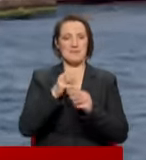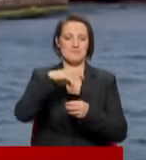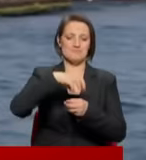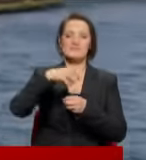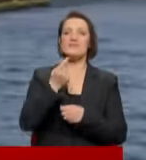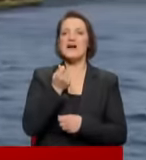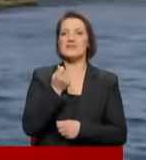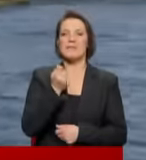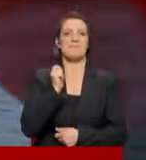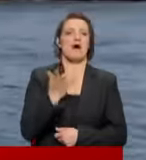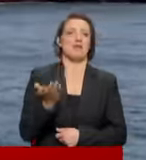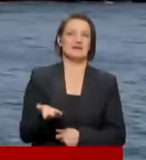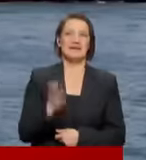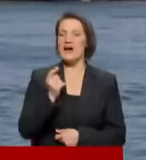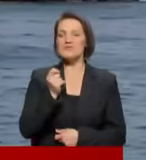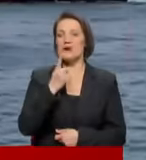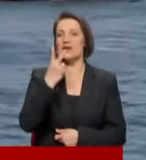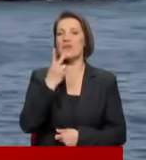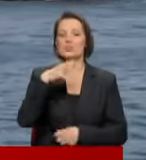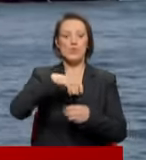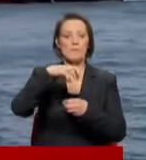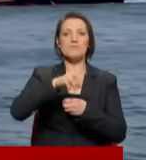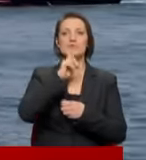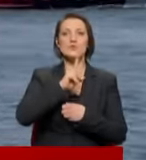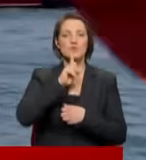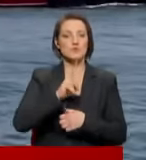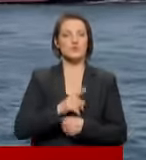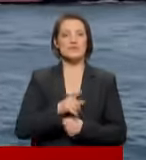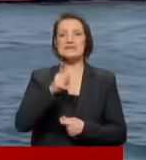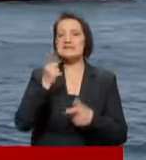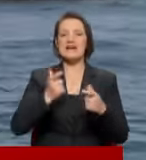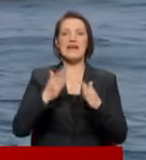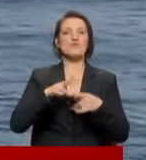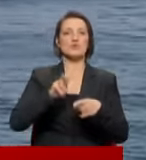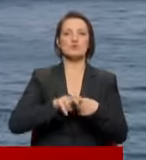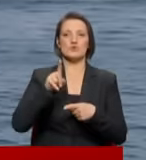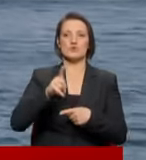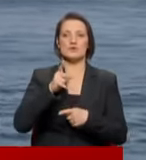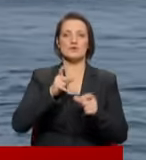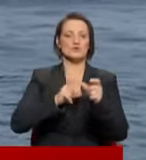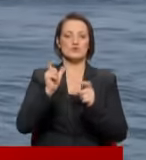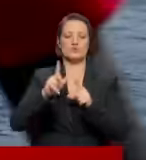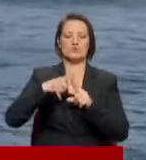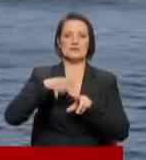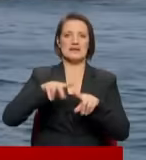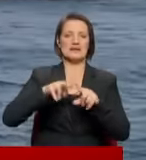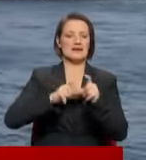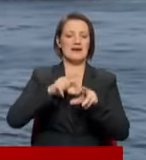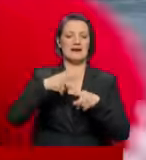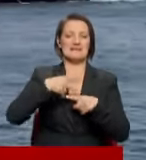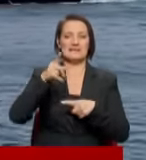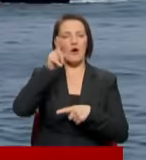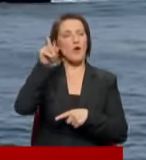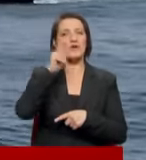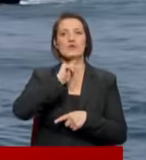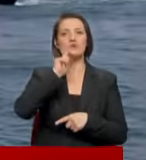Nasıl fiyatlar? Pahalı. Ne kadarmış iki ton? 100. Siz nerede oturuyorsunuz? Sultan Gazi. Orada ne kadar